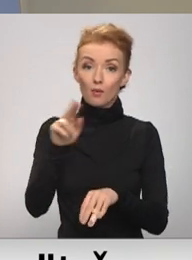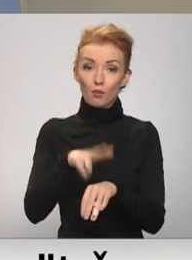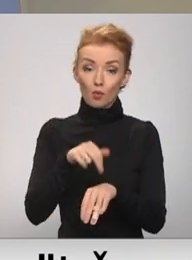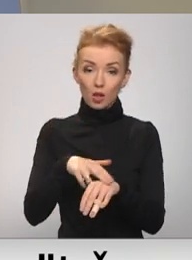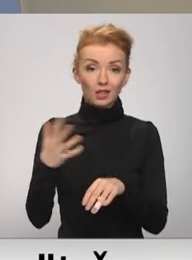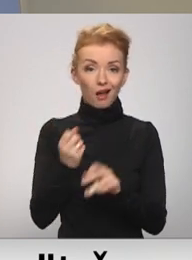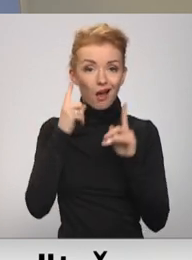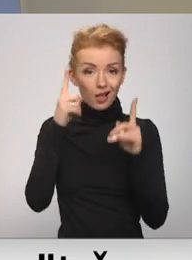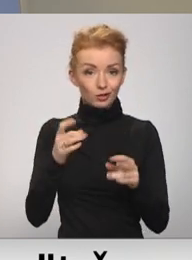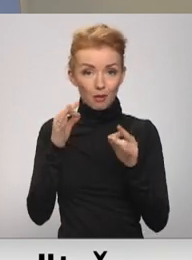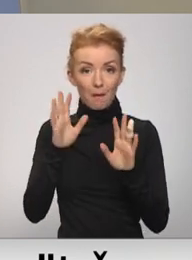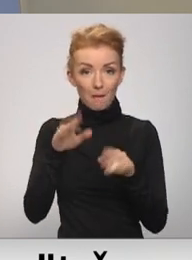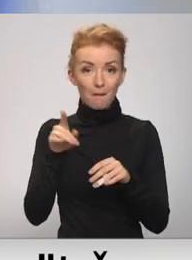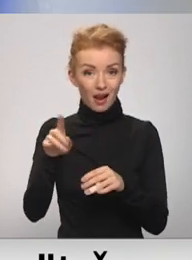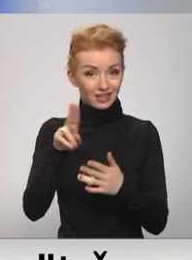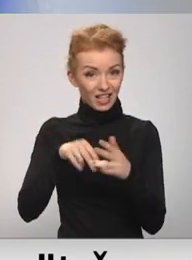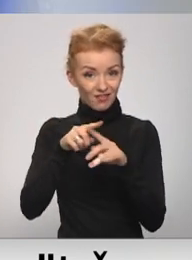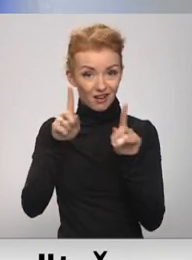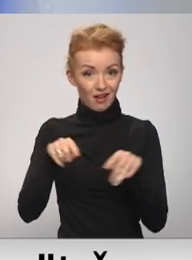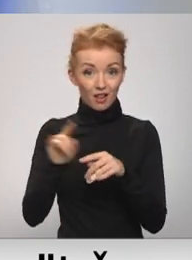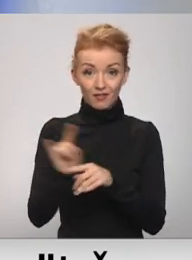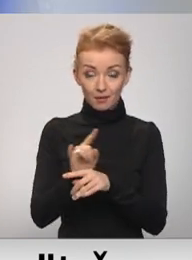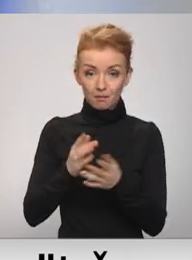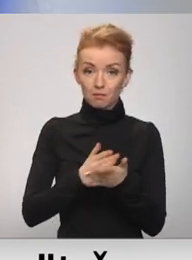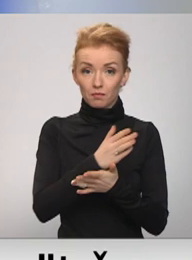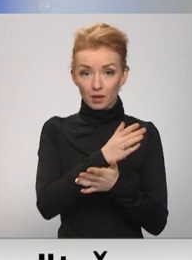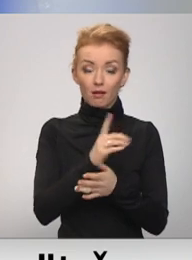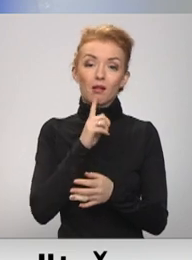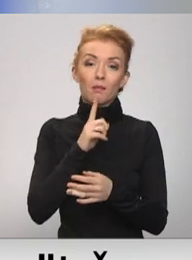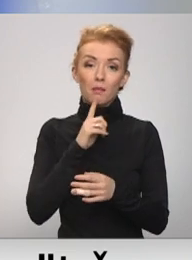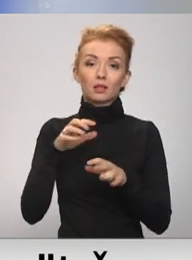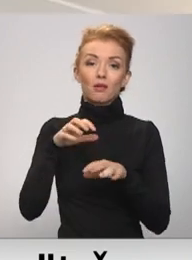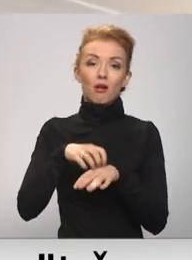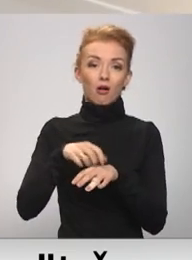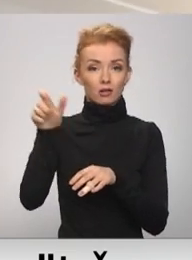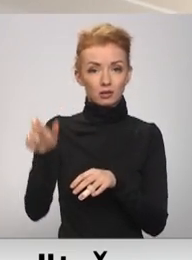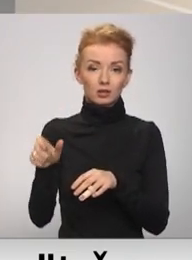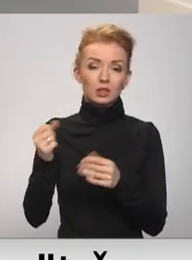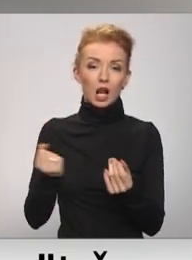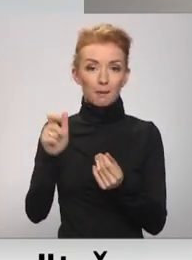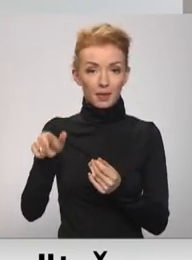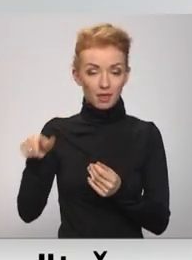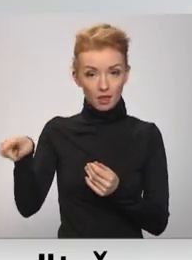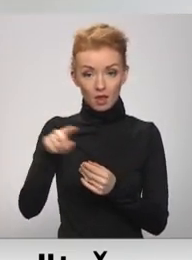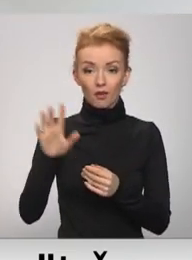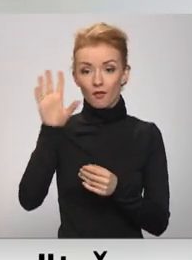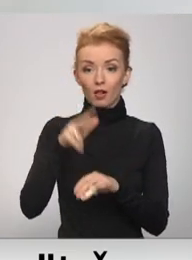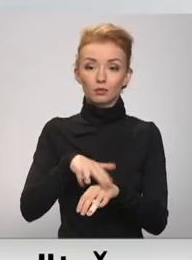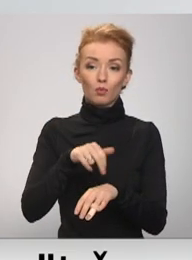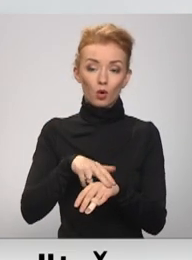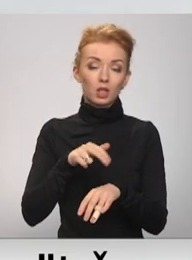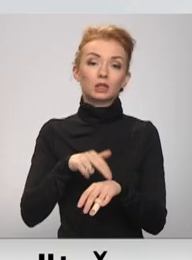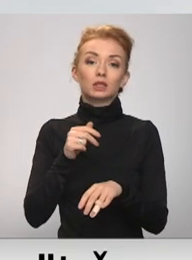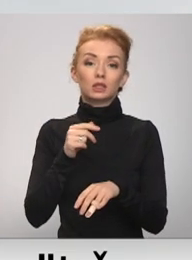ar aizdomām par certifikātu patiesumu vērsušies Liepājas medicīnas iestādes darbinieki. Valsts policijas, Kurzemes reģiona